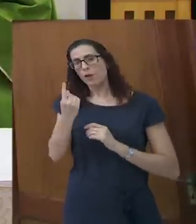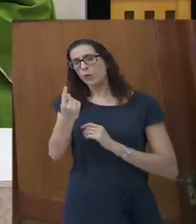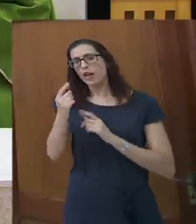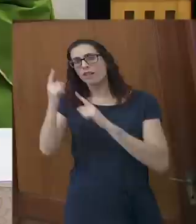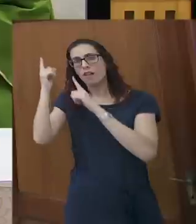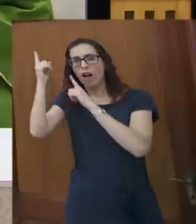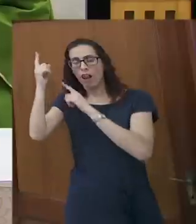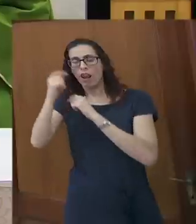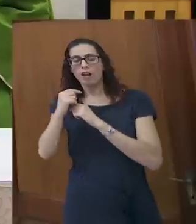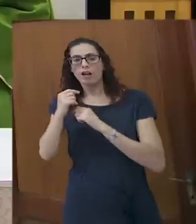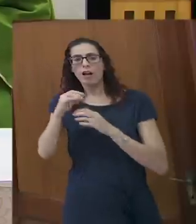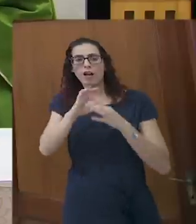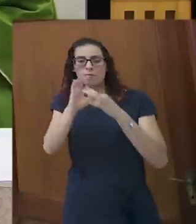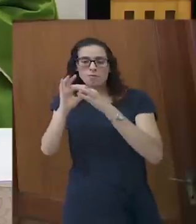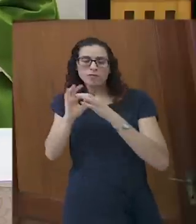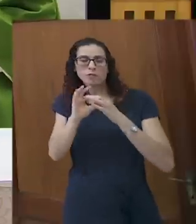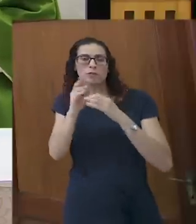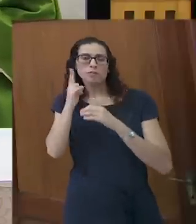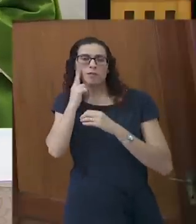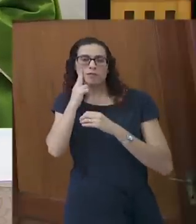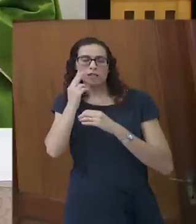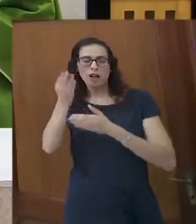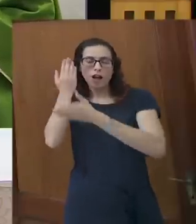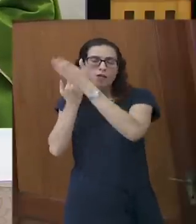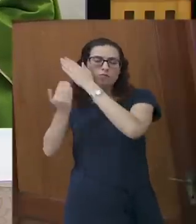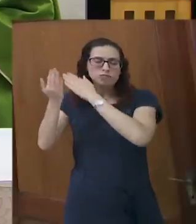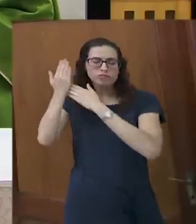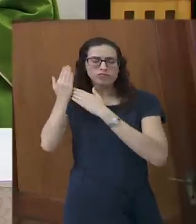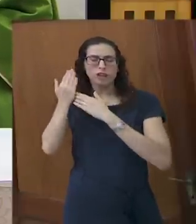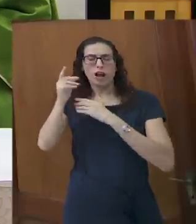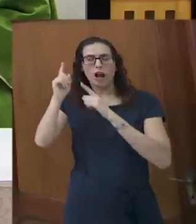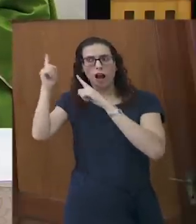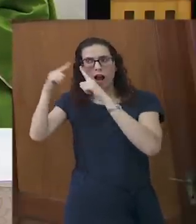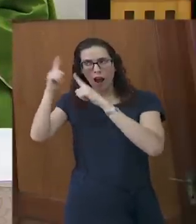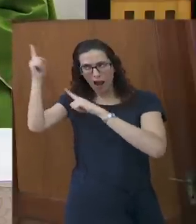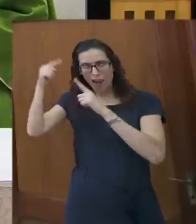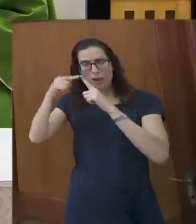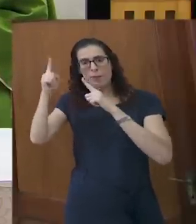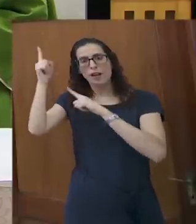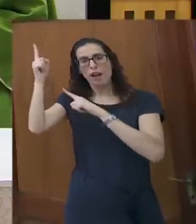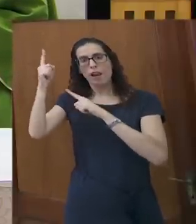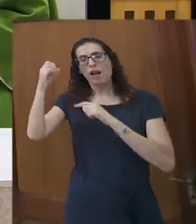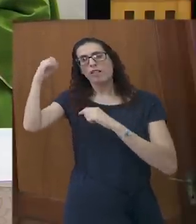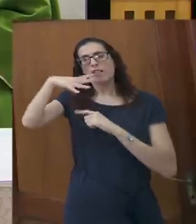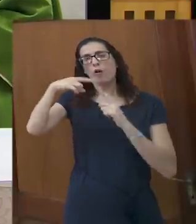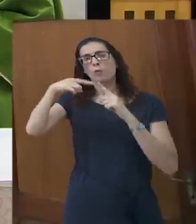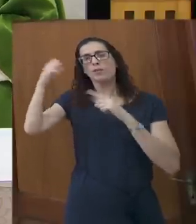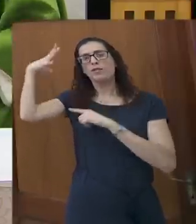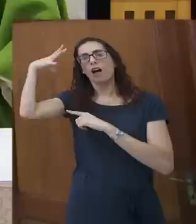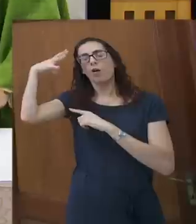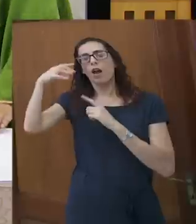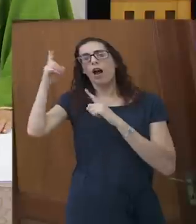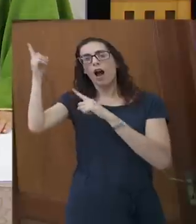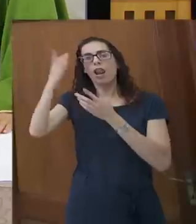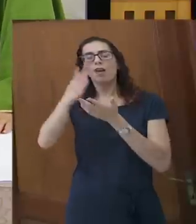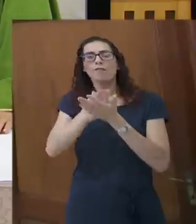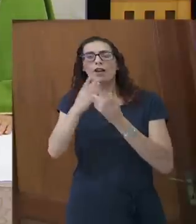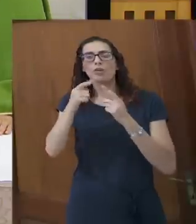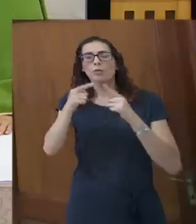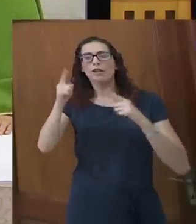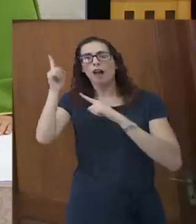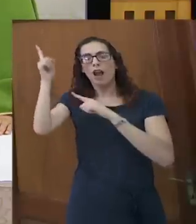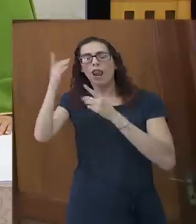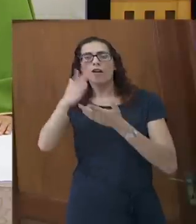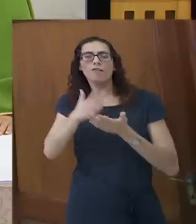Alla imnissel minn missier qabel kull żmien. Alla minn Alla, dawl minn dawl, Alla veru minn Alla